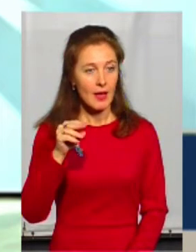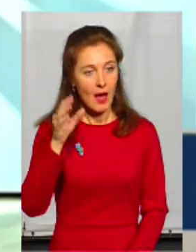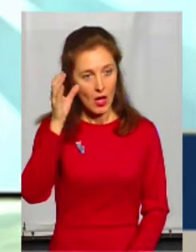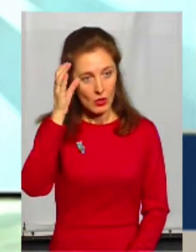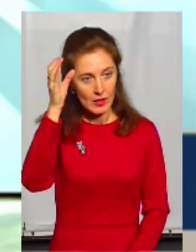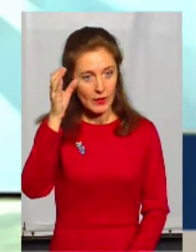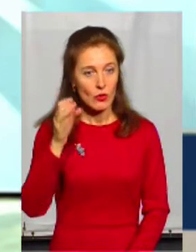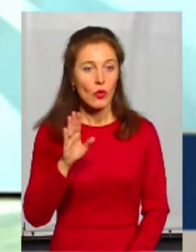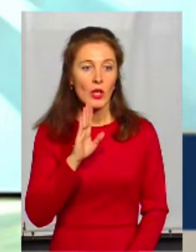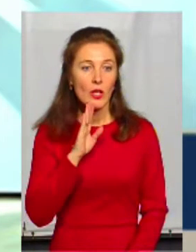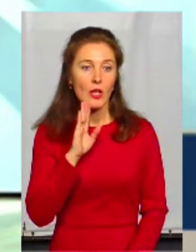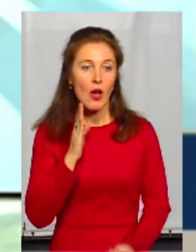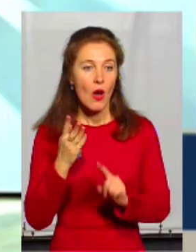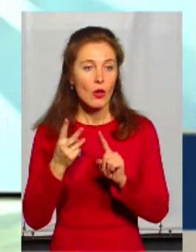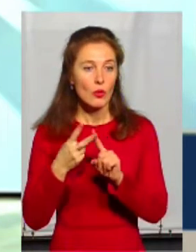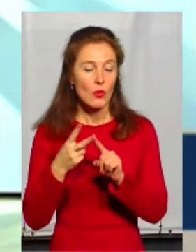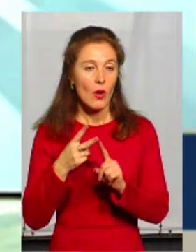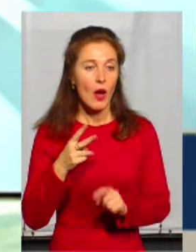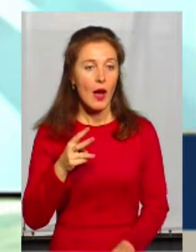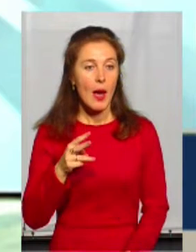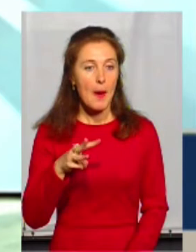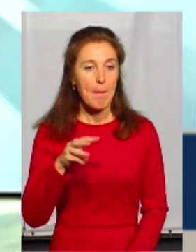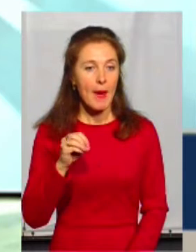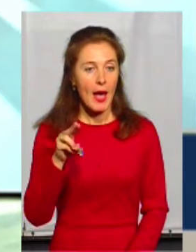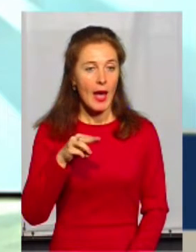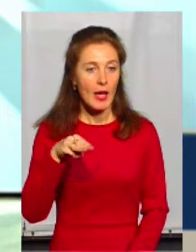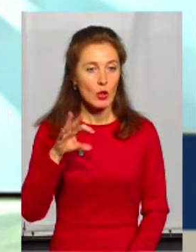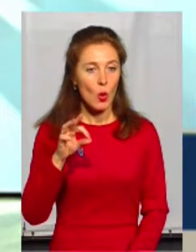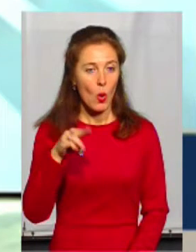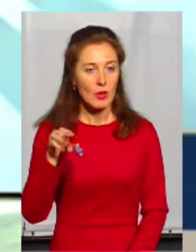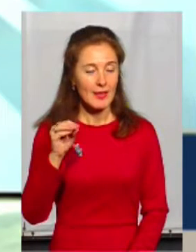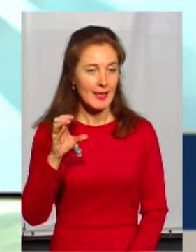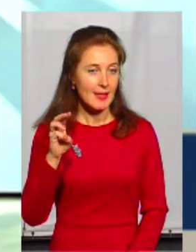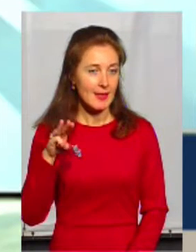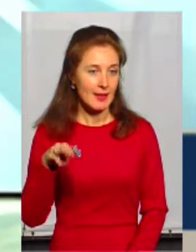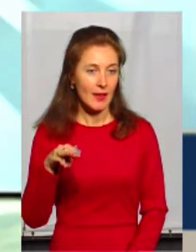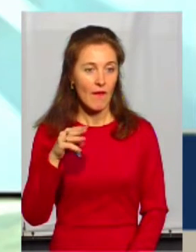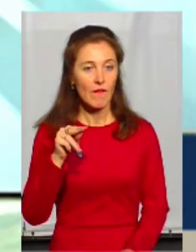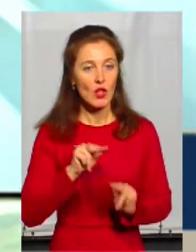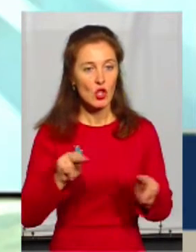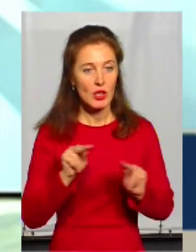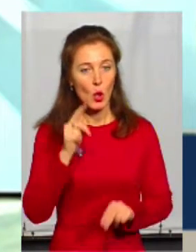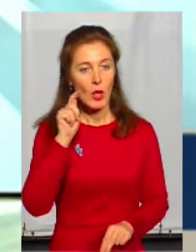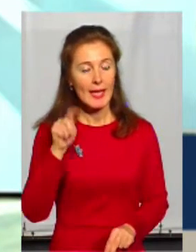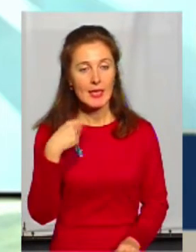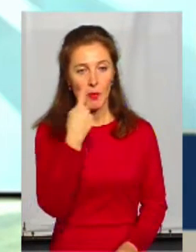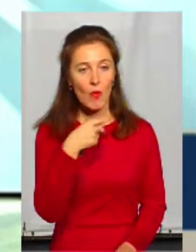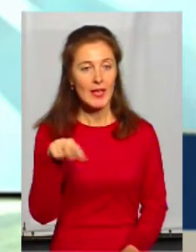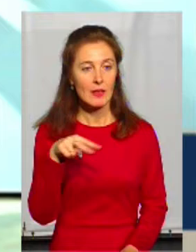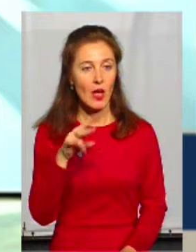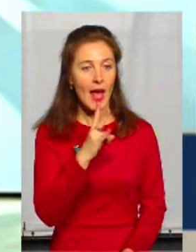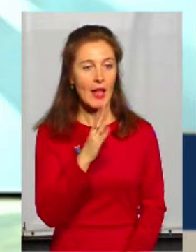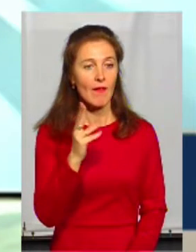Оксаною Новіцькою, учителькою вищої категорії, методисткою, вчителькою української мови та літератури